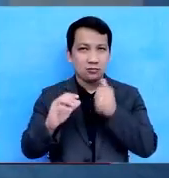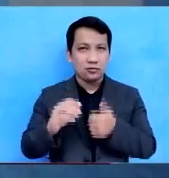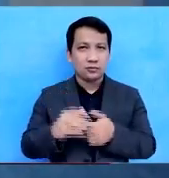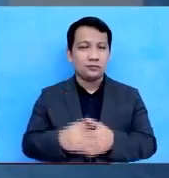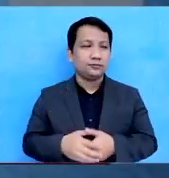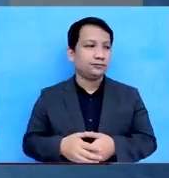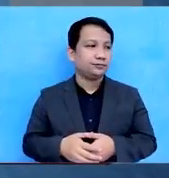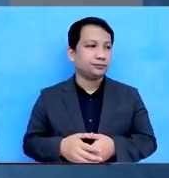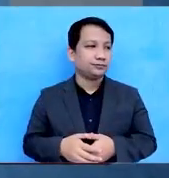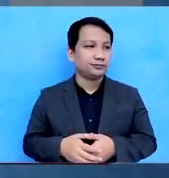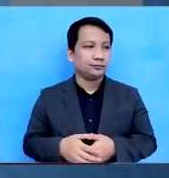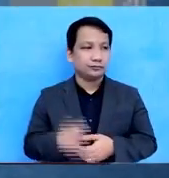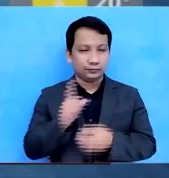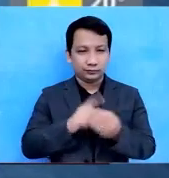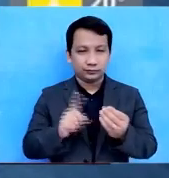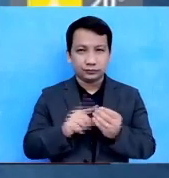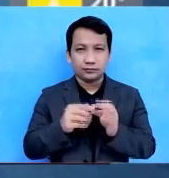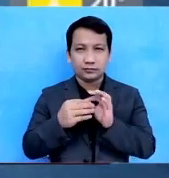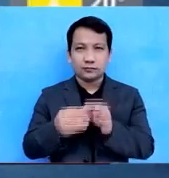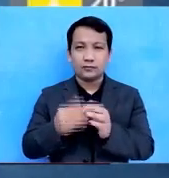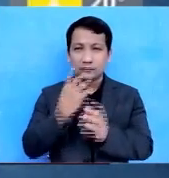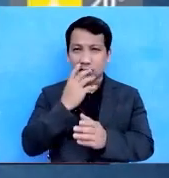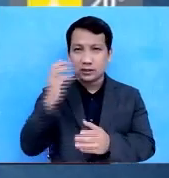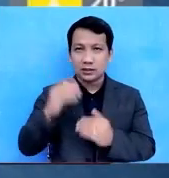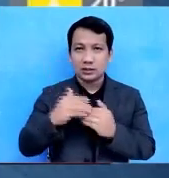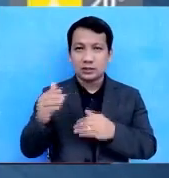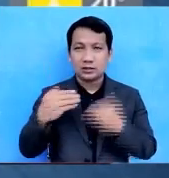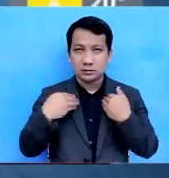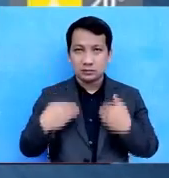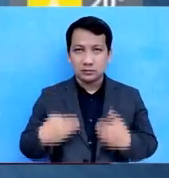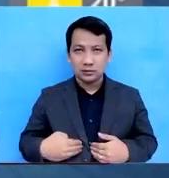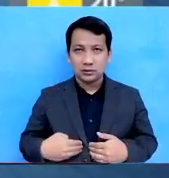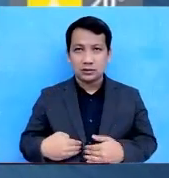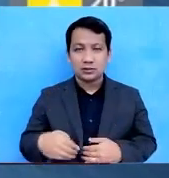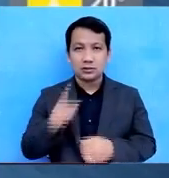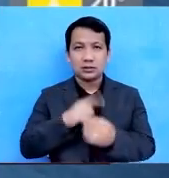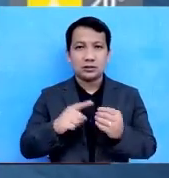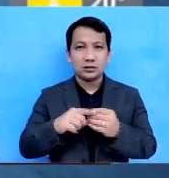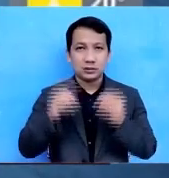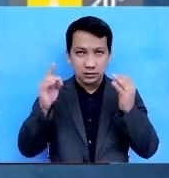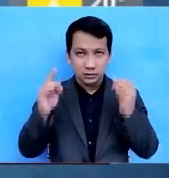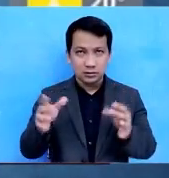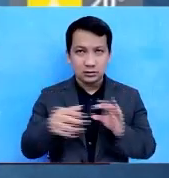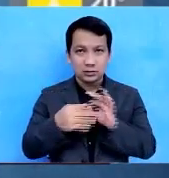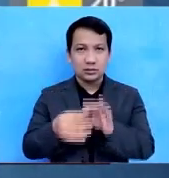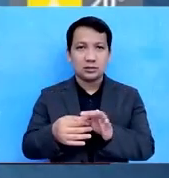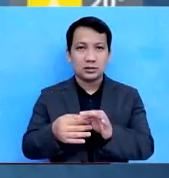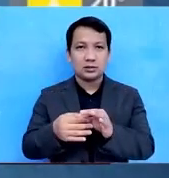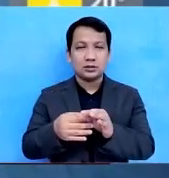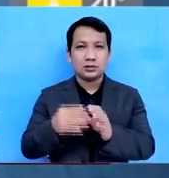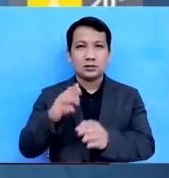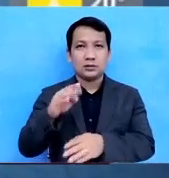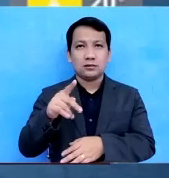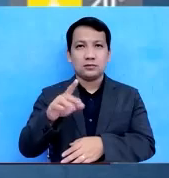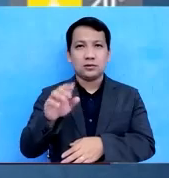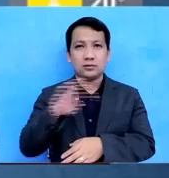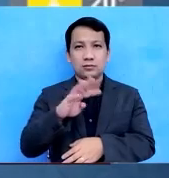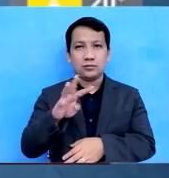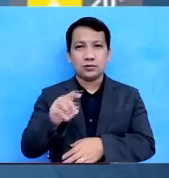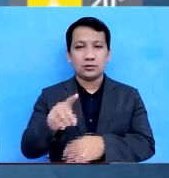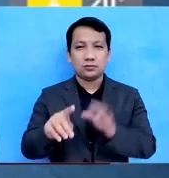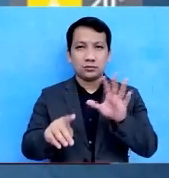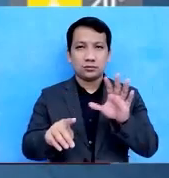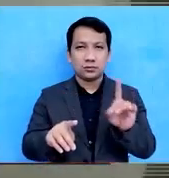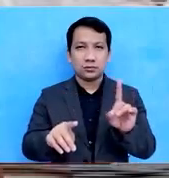heat index po ay yung init na ramdam ng katawan. Pasok yan sa danger level na itinakda ng PAGASA na 42 hanggang 51